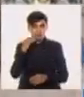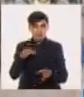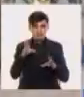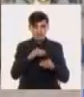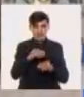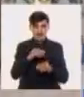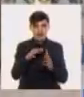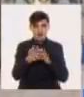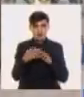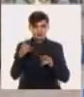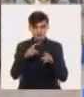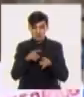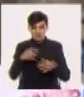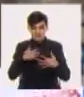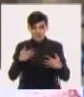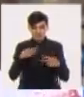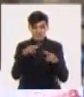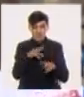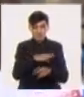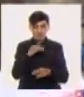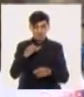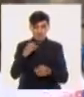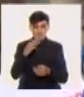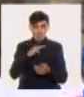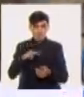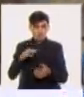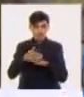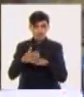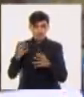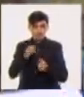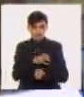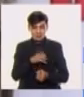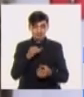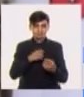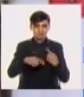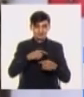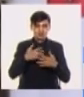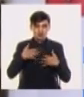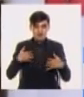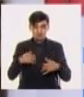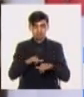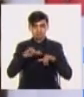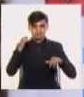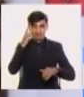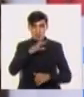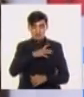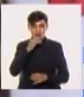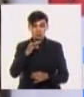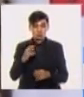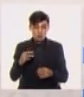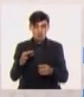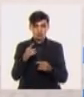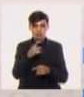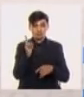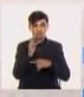они оказались заложниками ситуации. Взяли многомиллионный кредит, чтобы заняться разведением племенного скота, но в итоге их